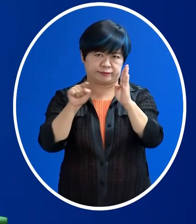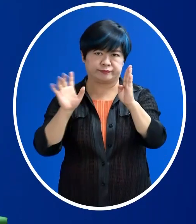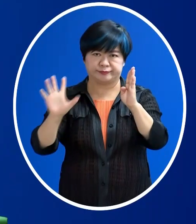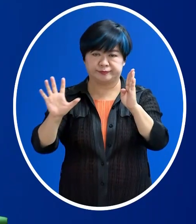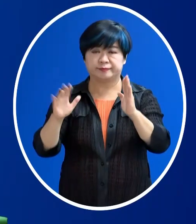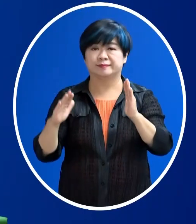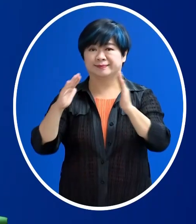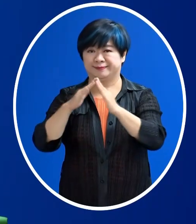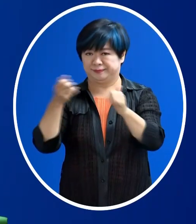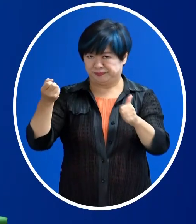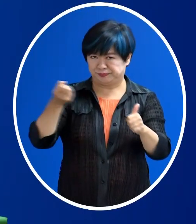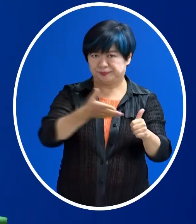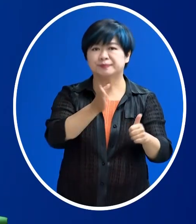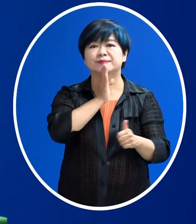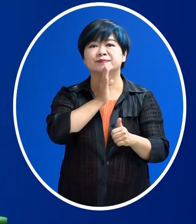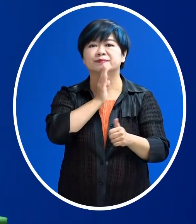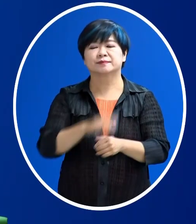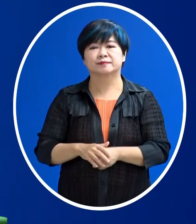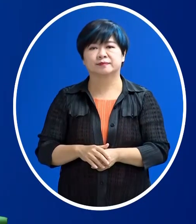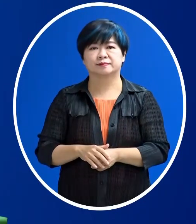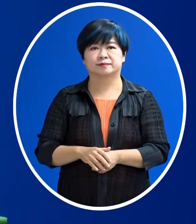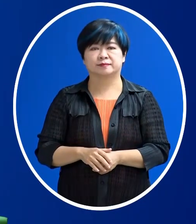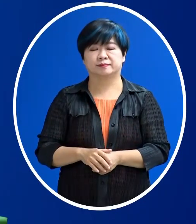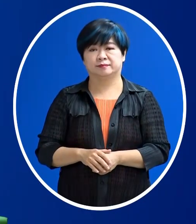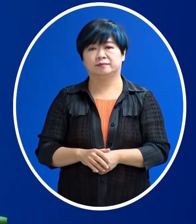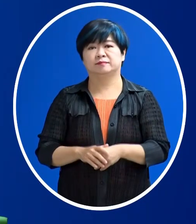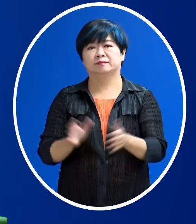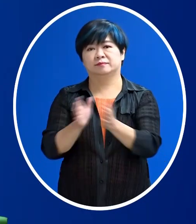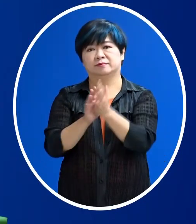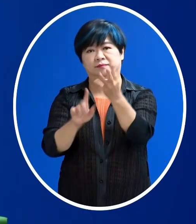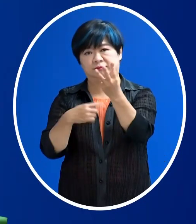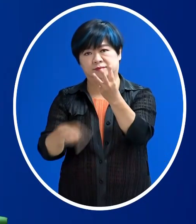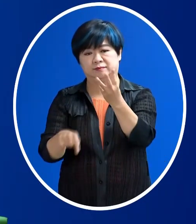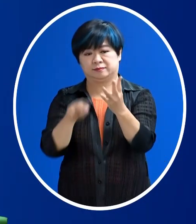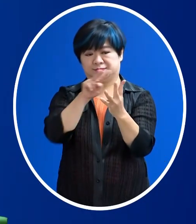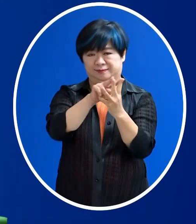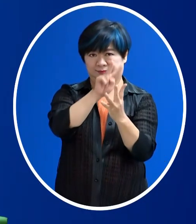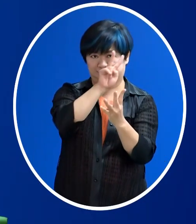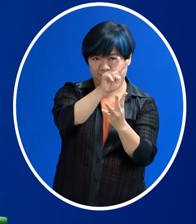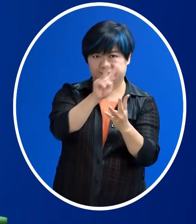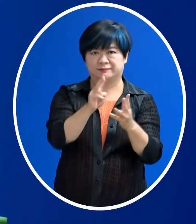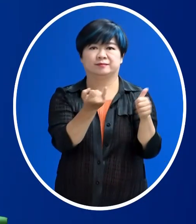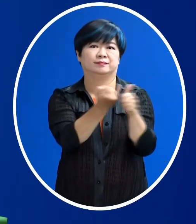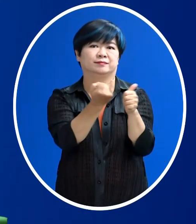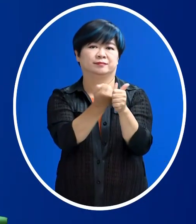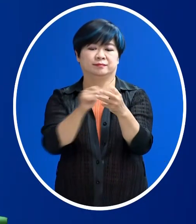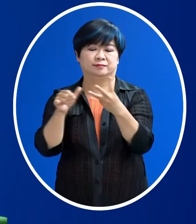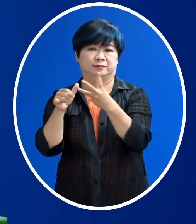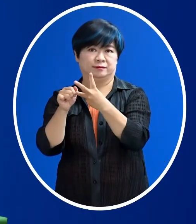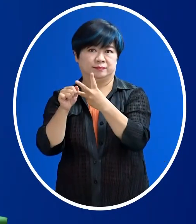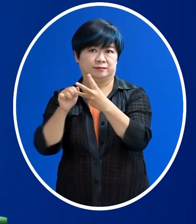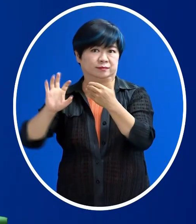这起家庭群聚目前累积有3位，2位是属于本土个案跟接机有关，另